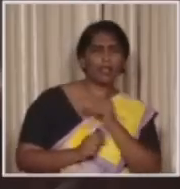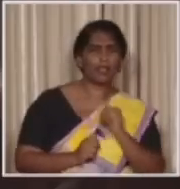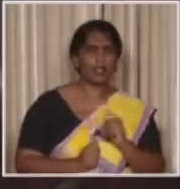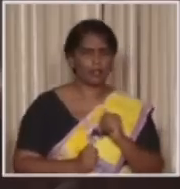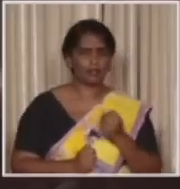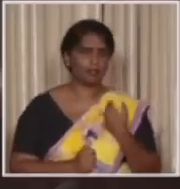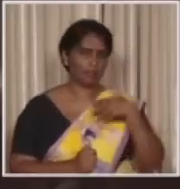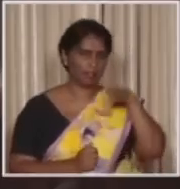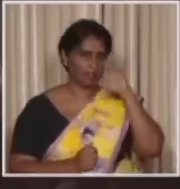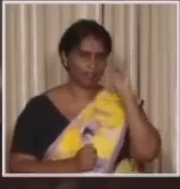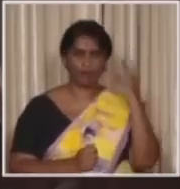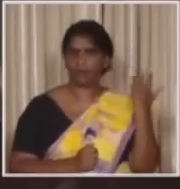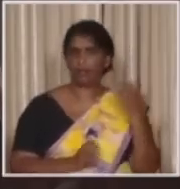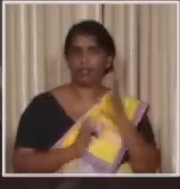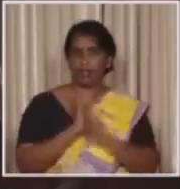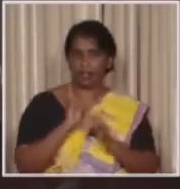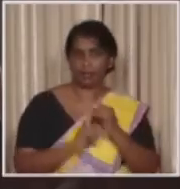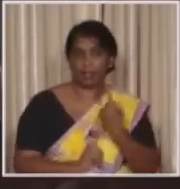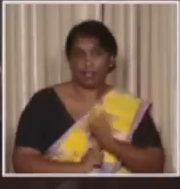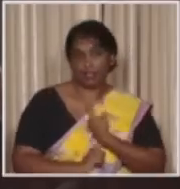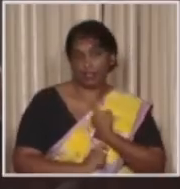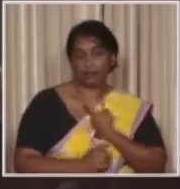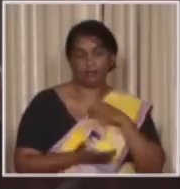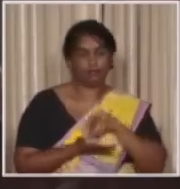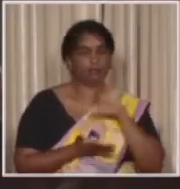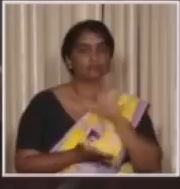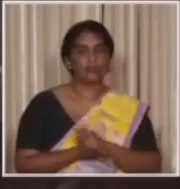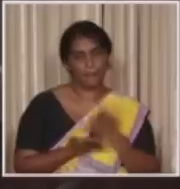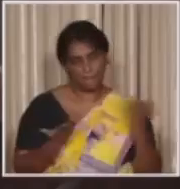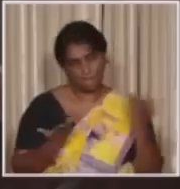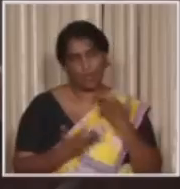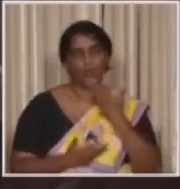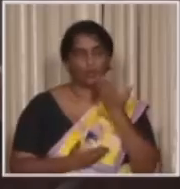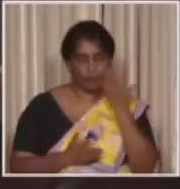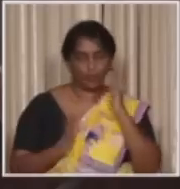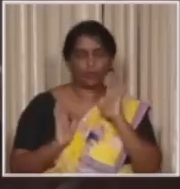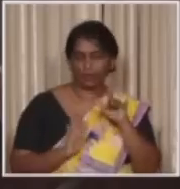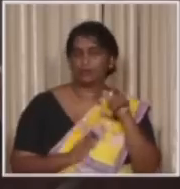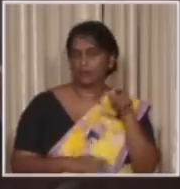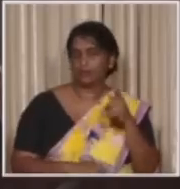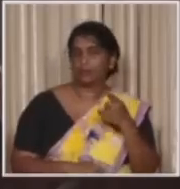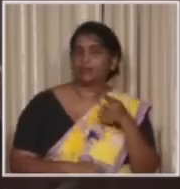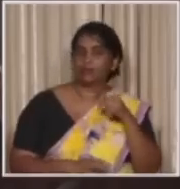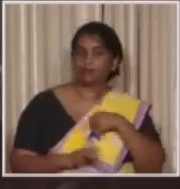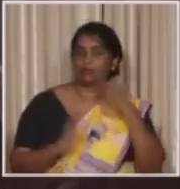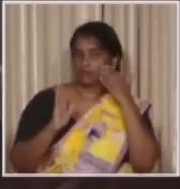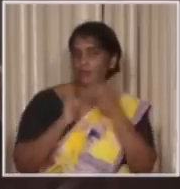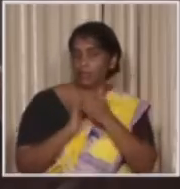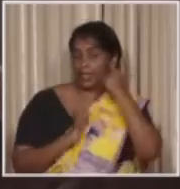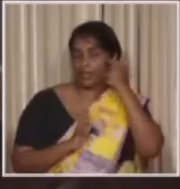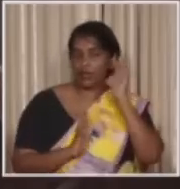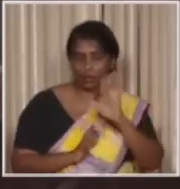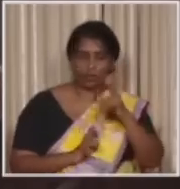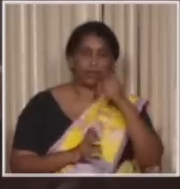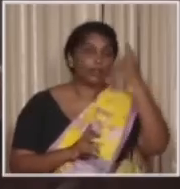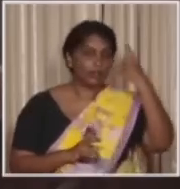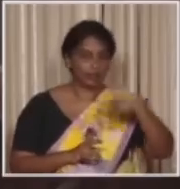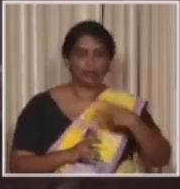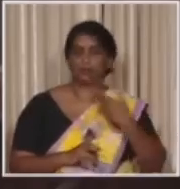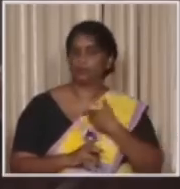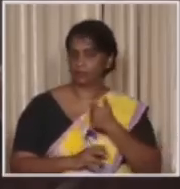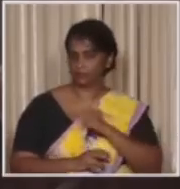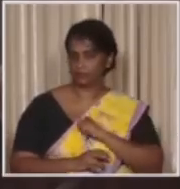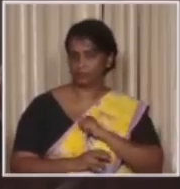කියලා මට තේරෙන්නේ නැහැ. මේක ඇමතිතුමාට තනියෙන් ගන්න පුළුවන් තීරණයක් නොවෙන්න පුළුවන්. නමුත් මේක සම්බන්ධව අපි හිතන්න අවශ්‍යයි. දෙවනුව මම